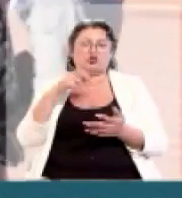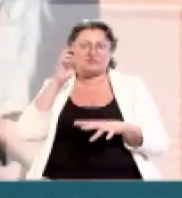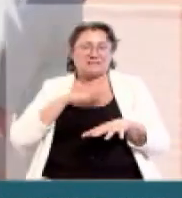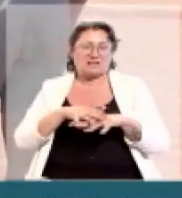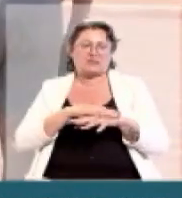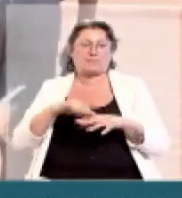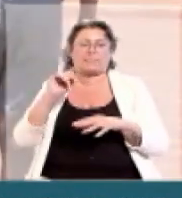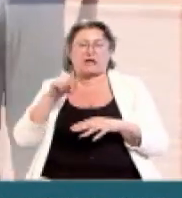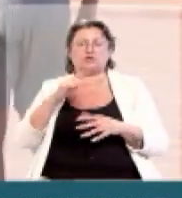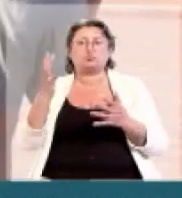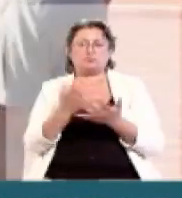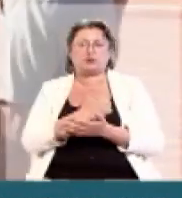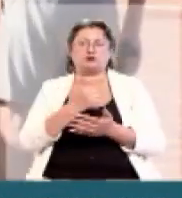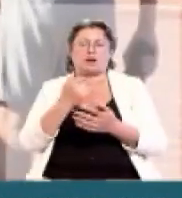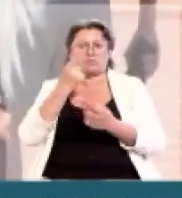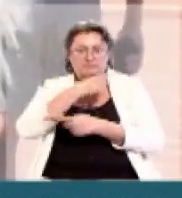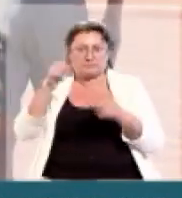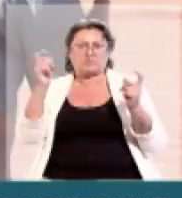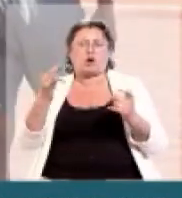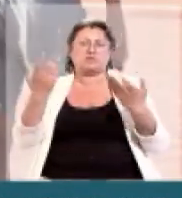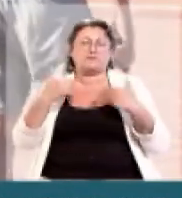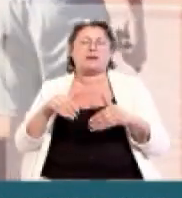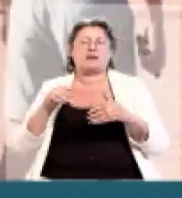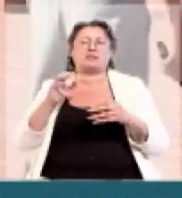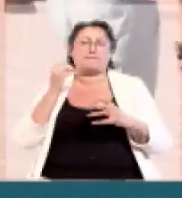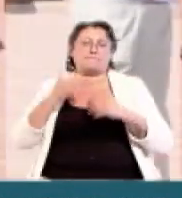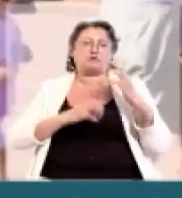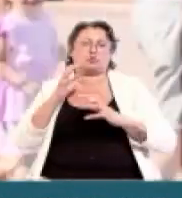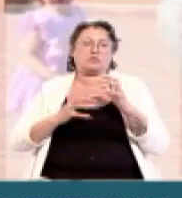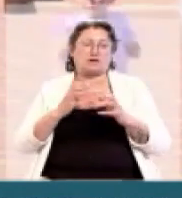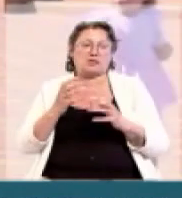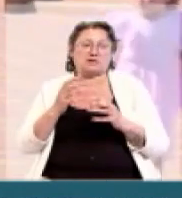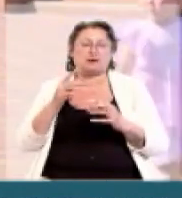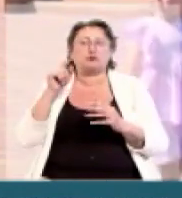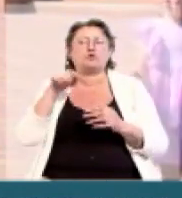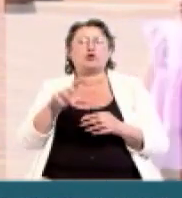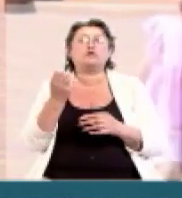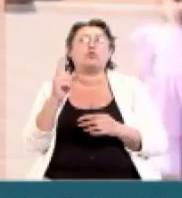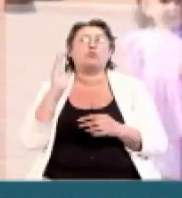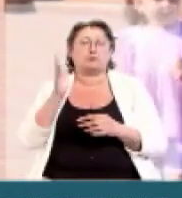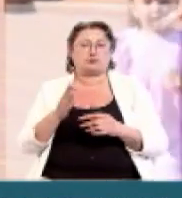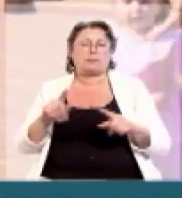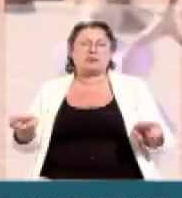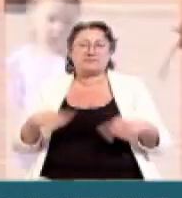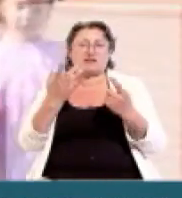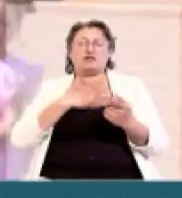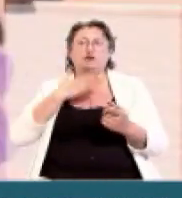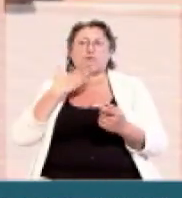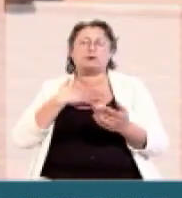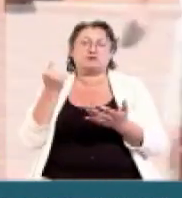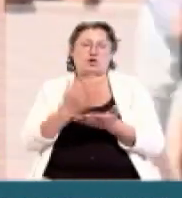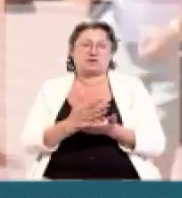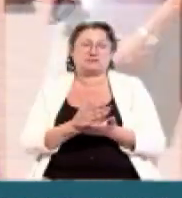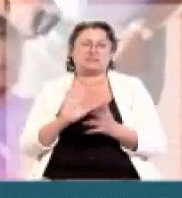страны, а также успешно заявить о себе на международной арене. То ли еще будет. Процветай, наша любимая